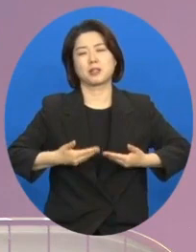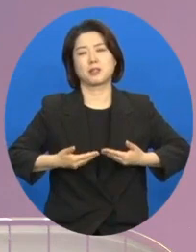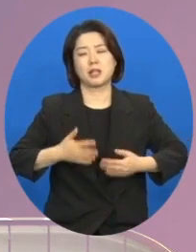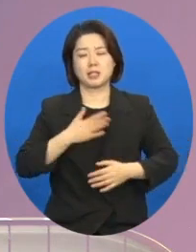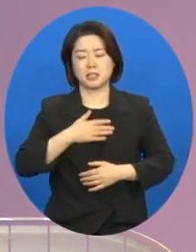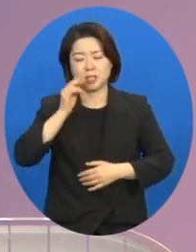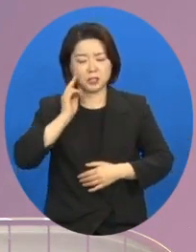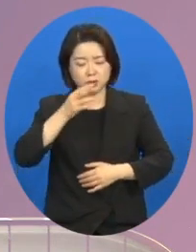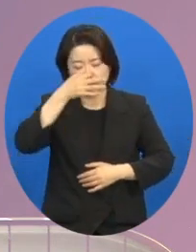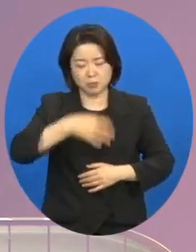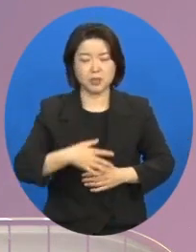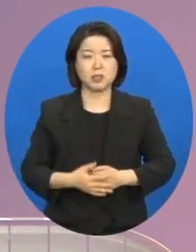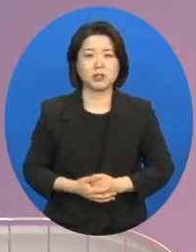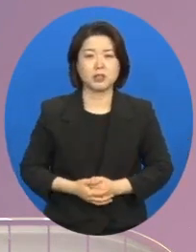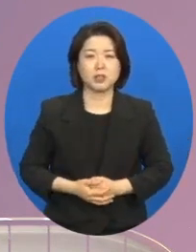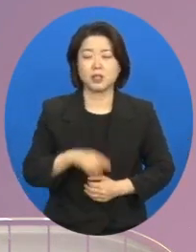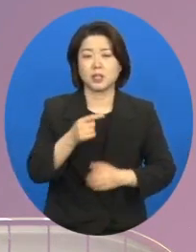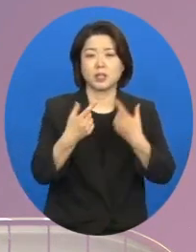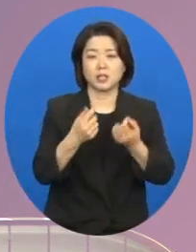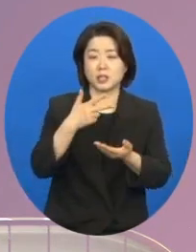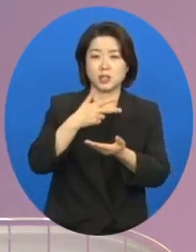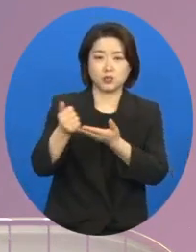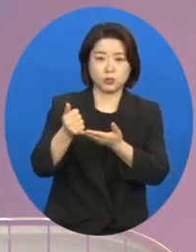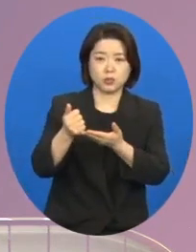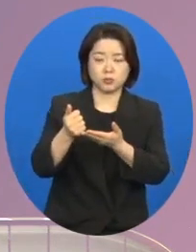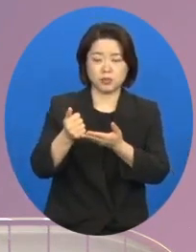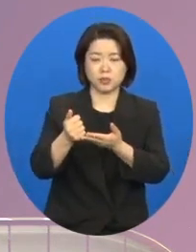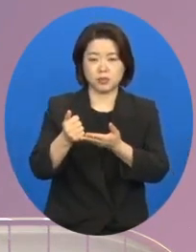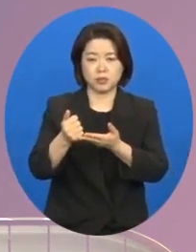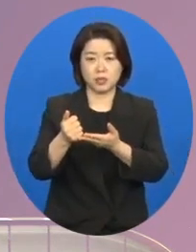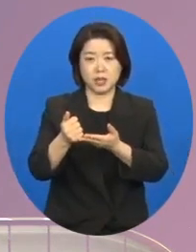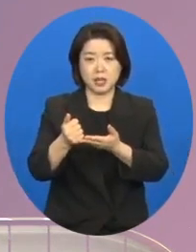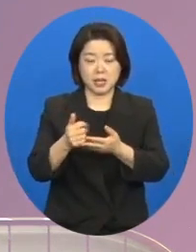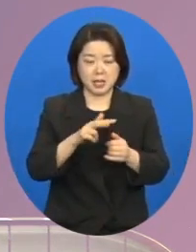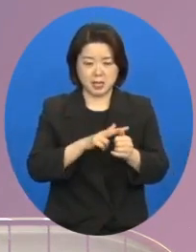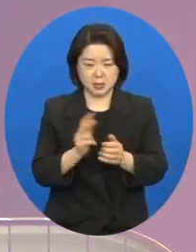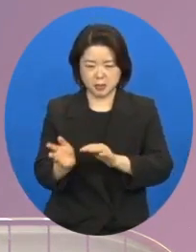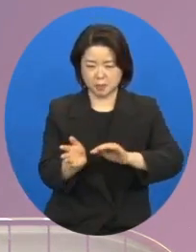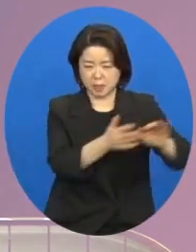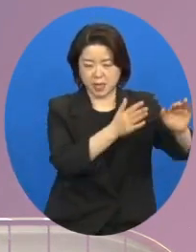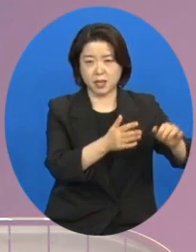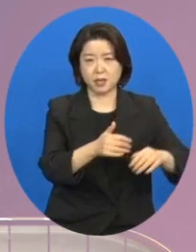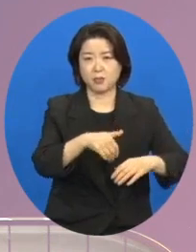너무 힘들어요, 그렇게 주님을 구유로 보내는 것입니까?